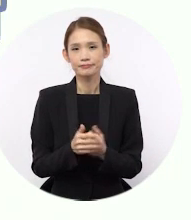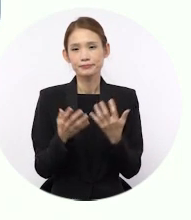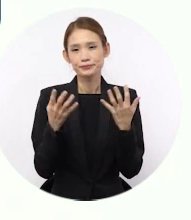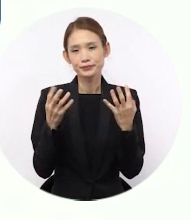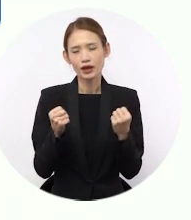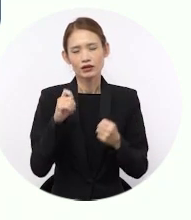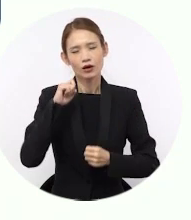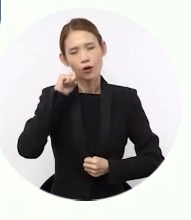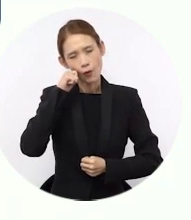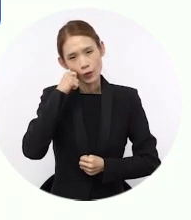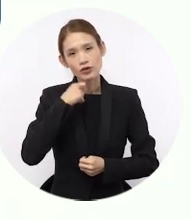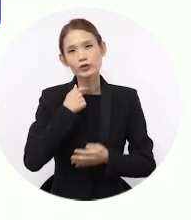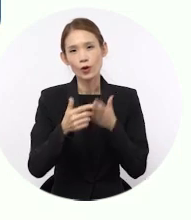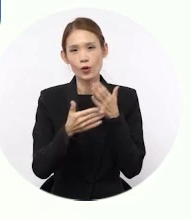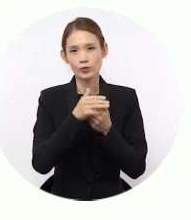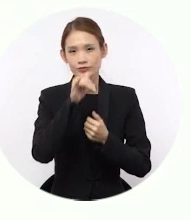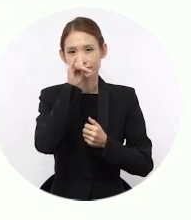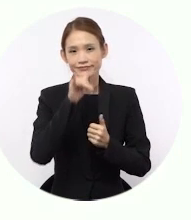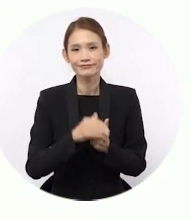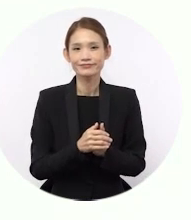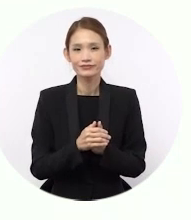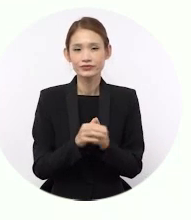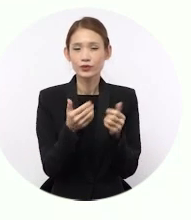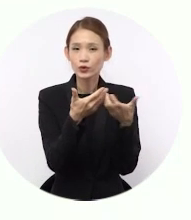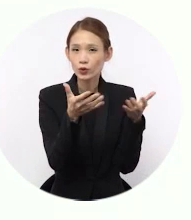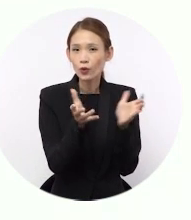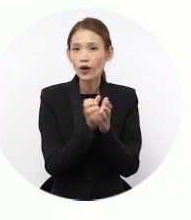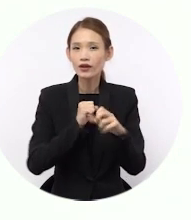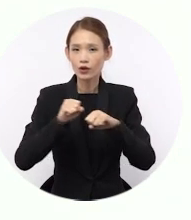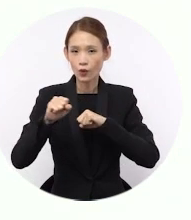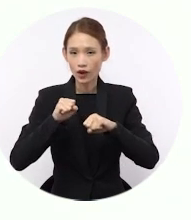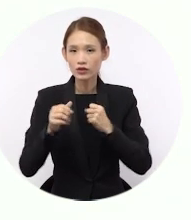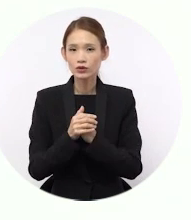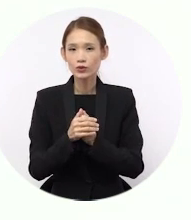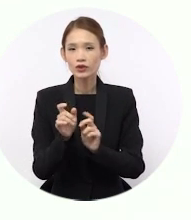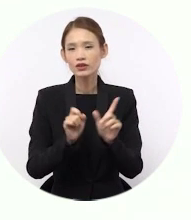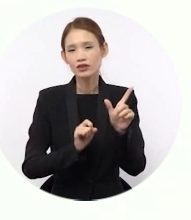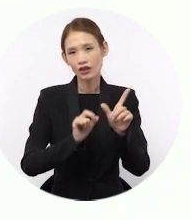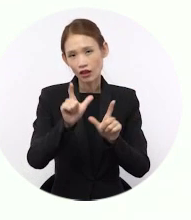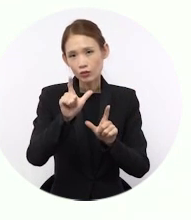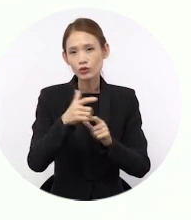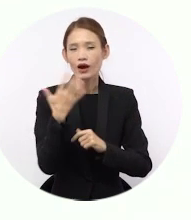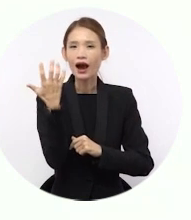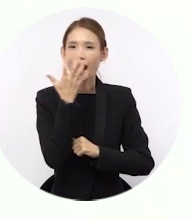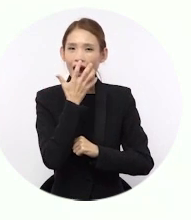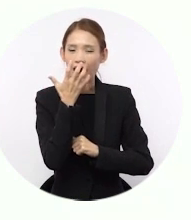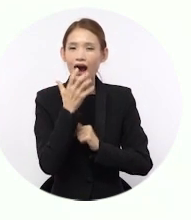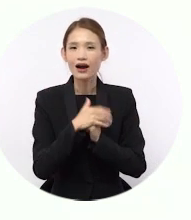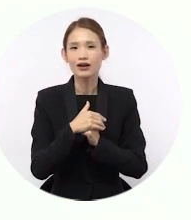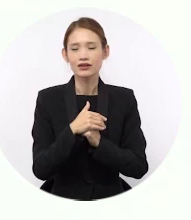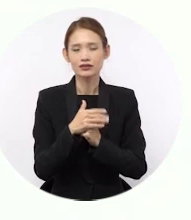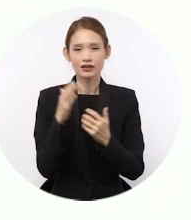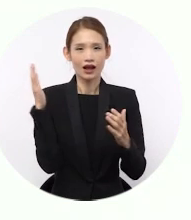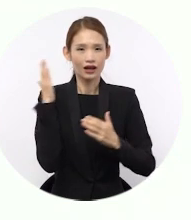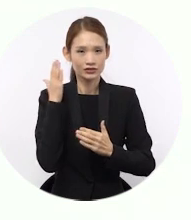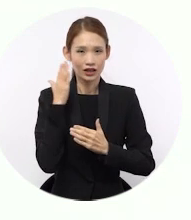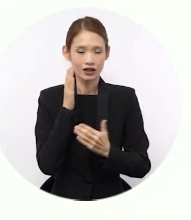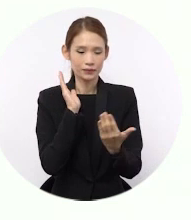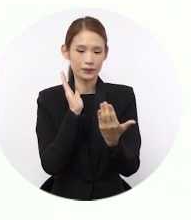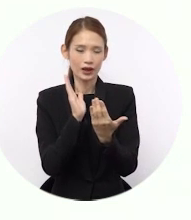많이 어려움을 겪었던 것 같아요. 동아리 활동이나 그런 것도 다 일반 학생들한테 맞춰져